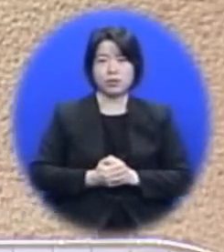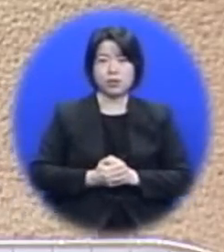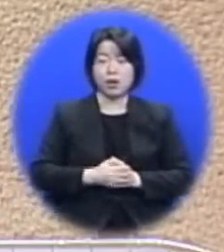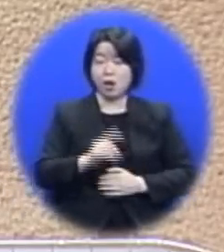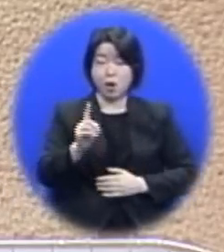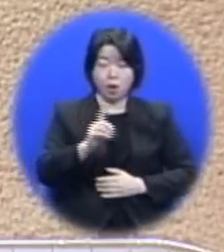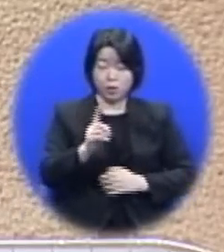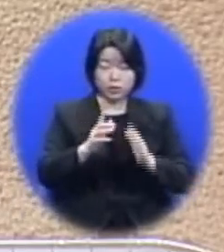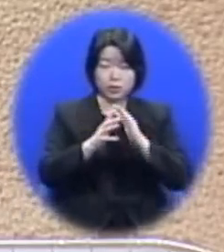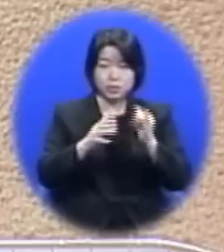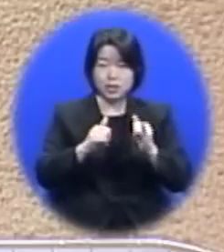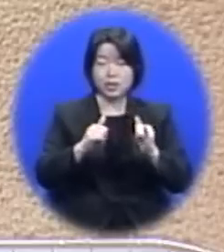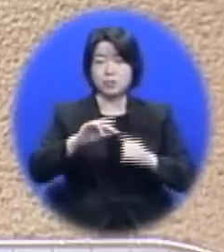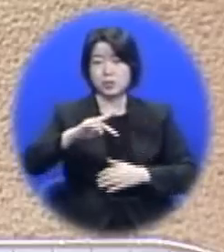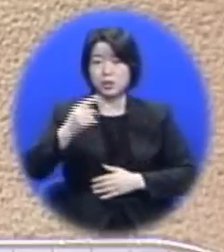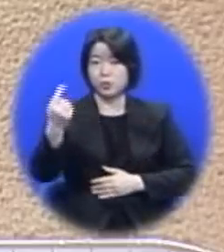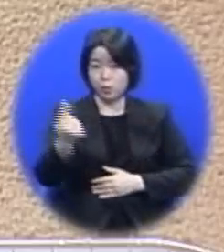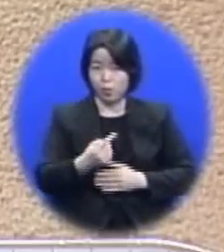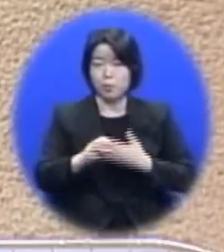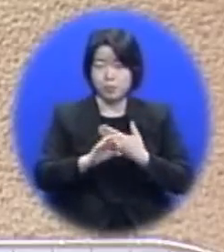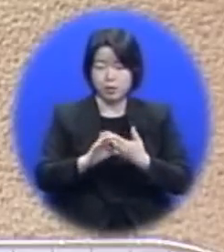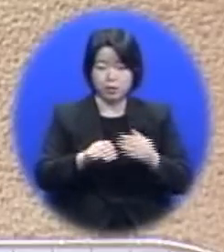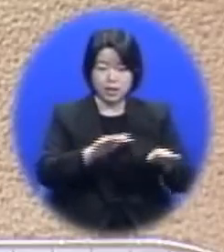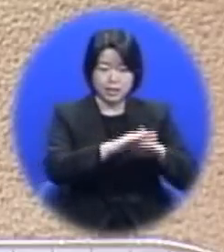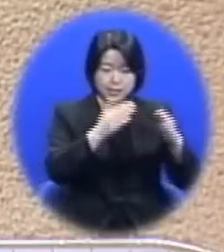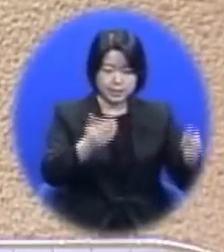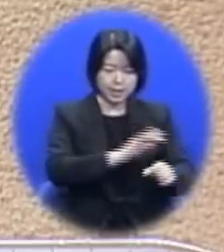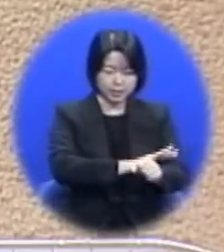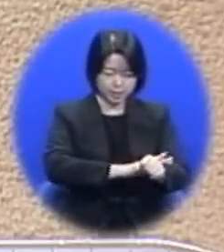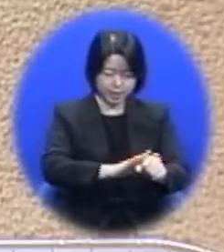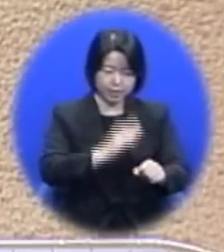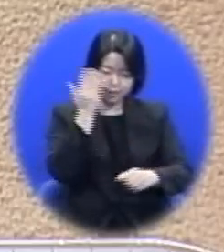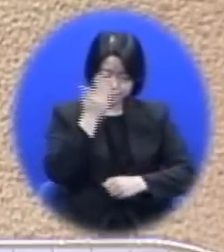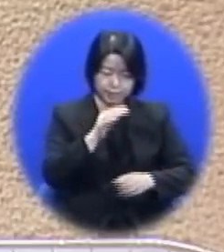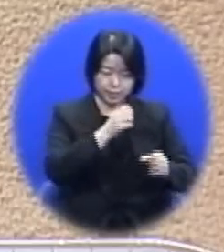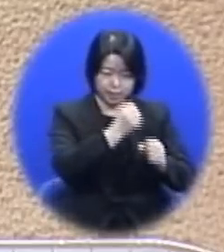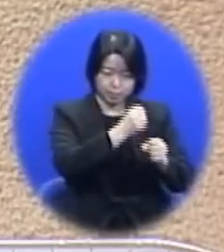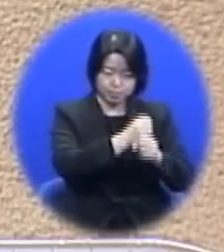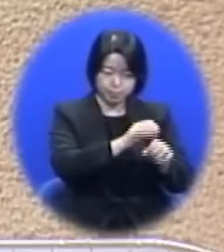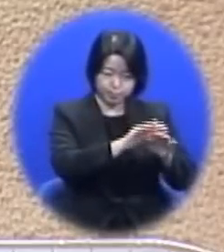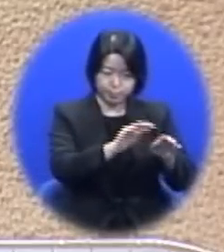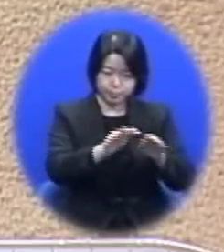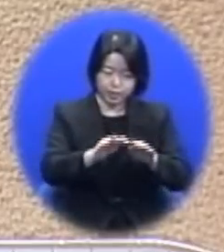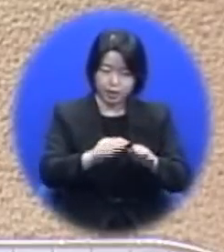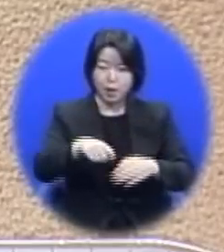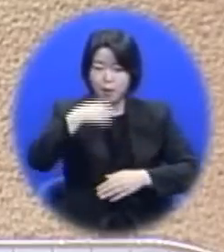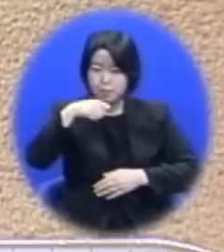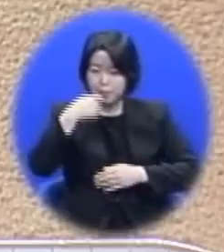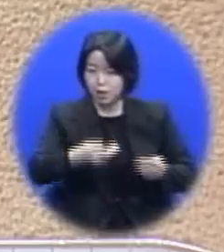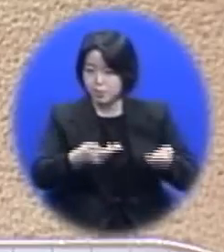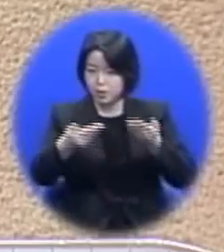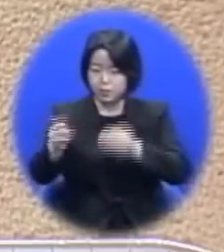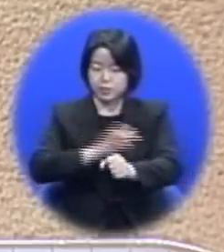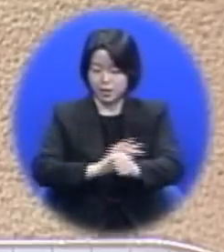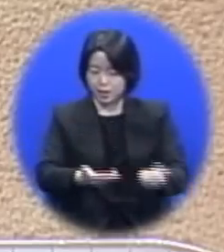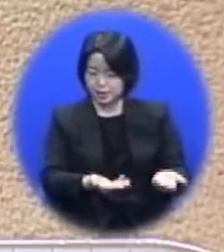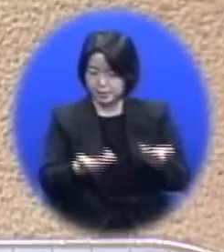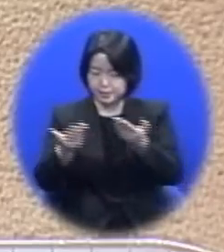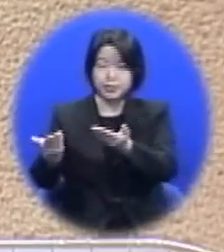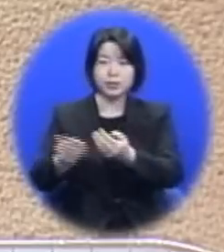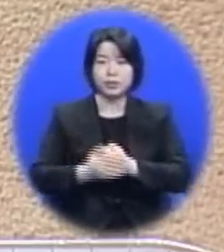하여튼 어떤 분이라도 오면 상을 제대로 차려드리고 그리고 식사를 하도록 그렇게 해드리고 잘